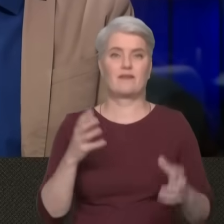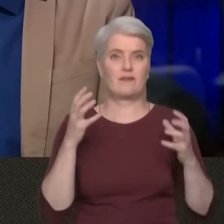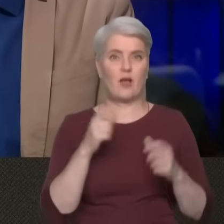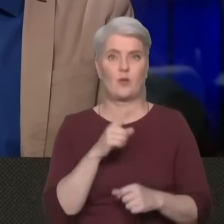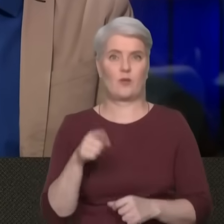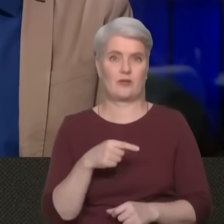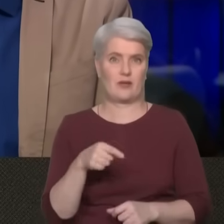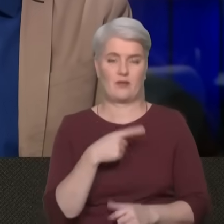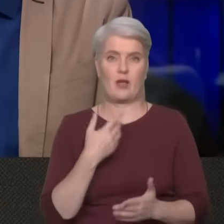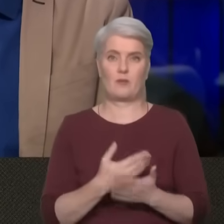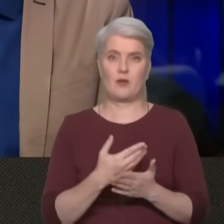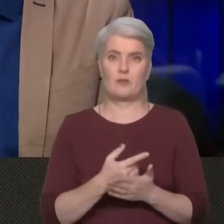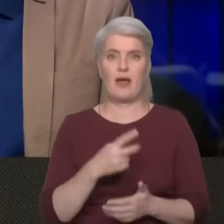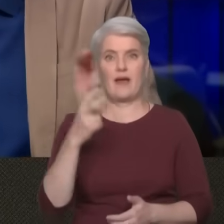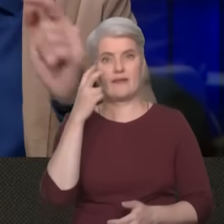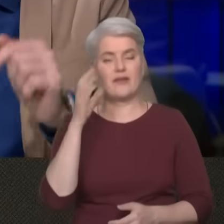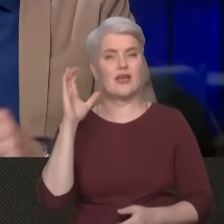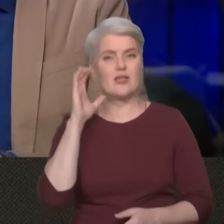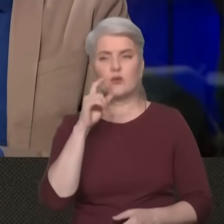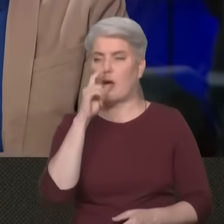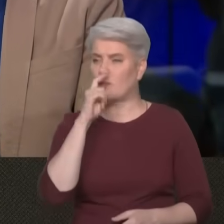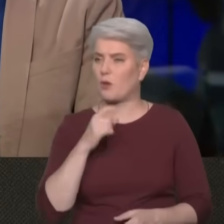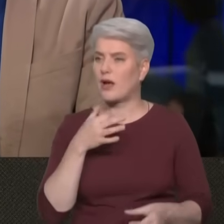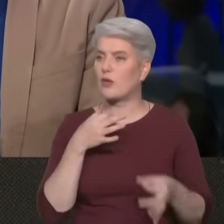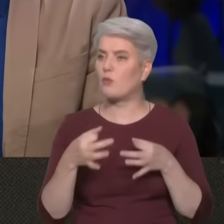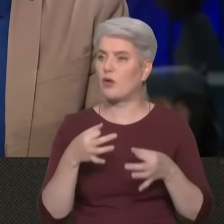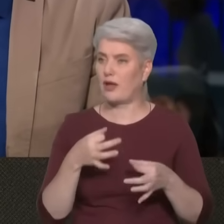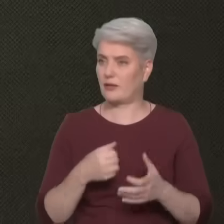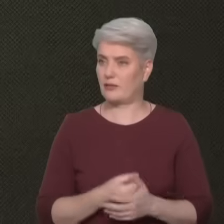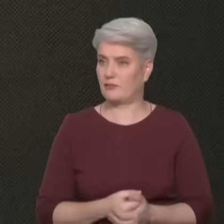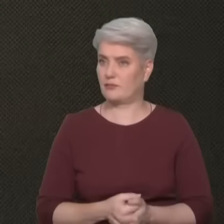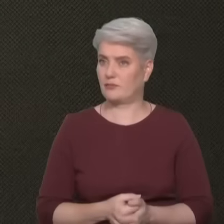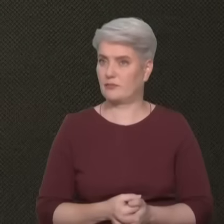Києві слухають погані поради. І далі цитата. Давайте послухаємо.